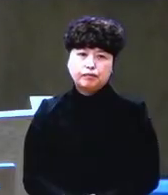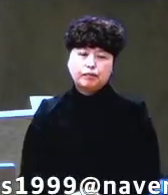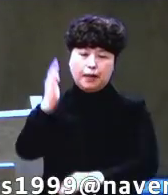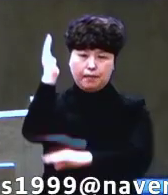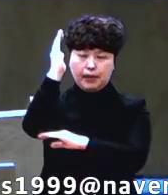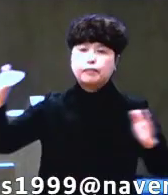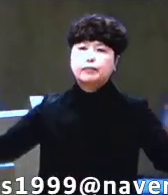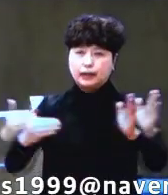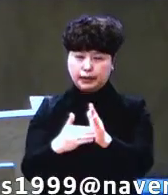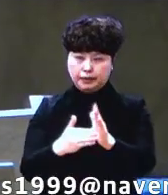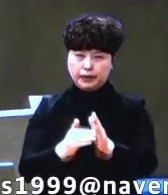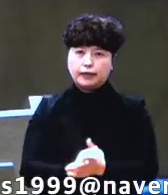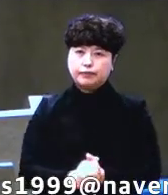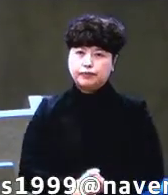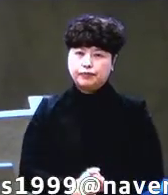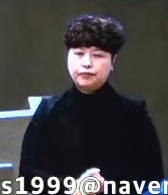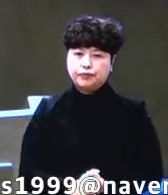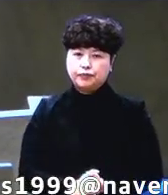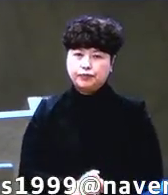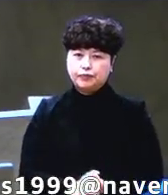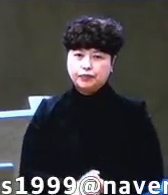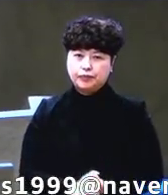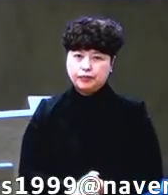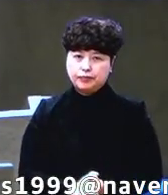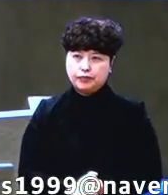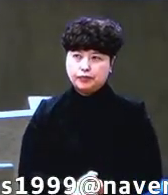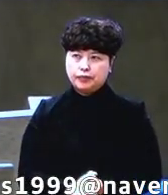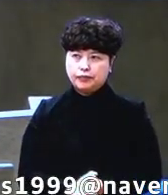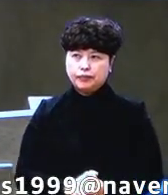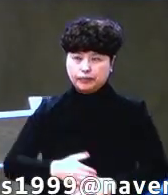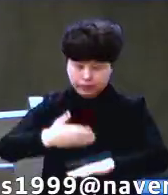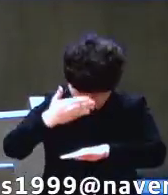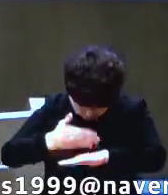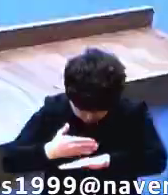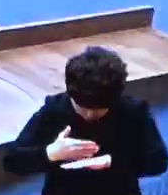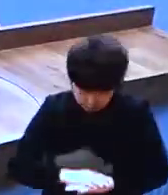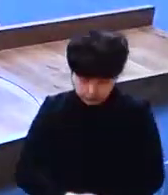5분 자유 발언을 마치겠습니다. 명청해 주셔서 감사합니다.